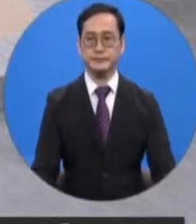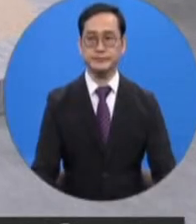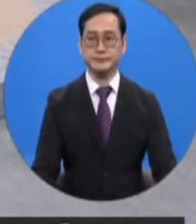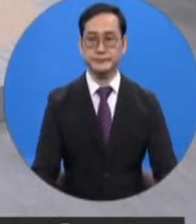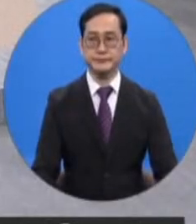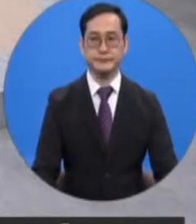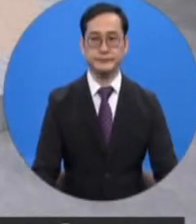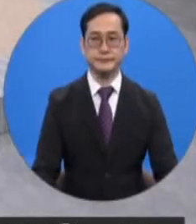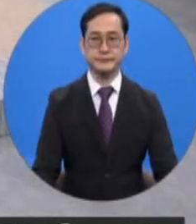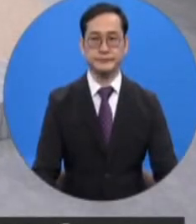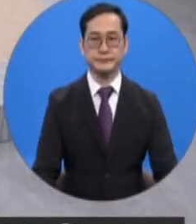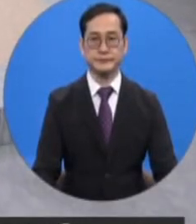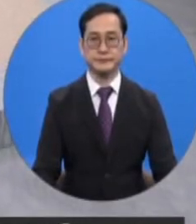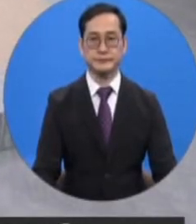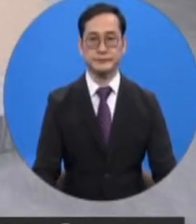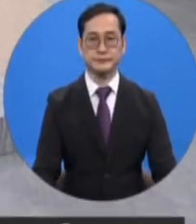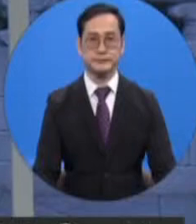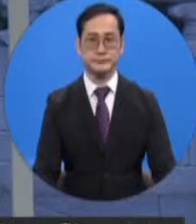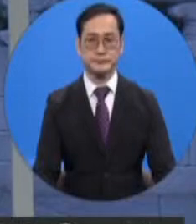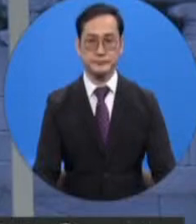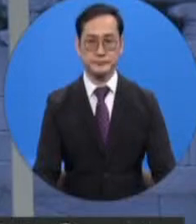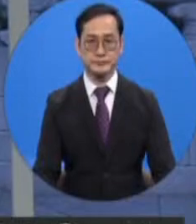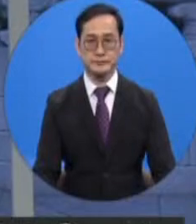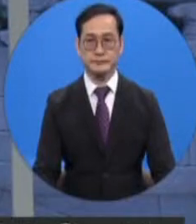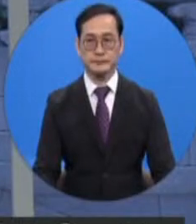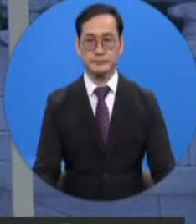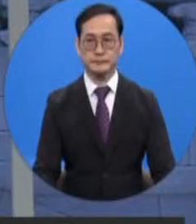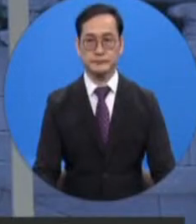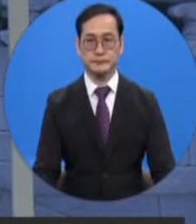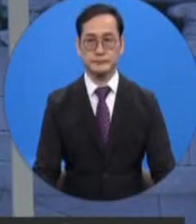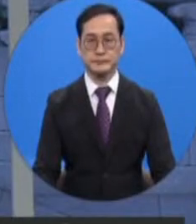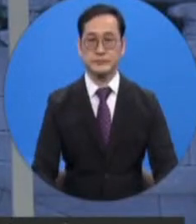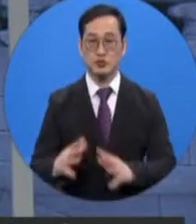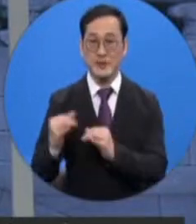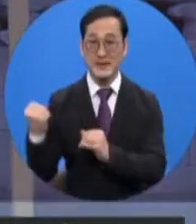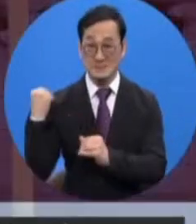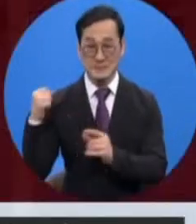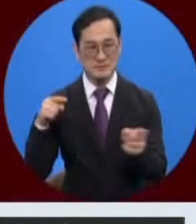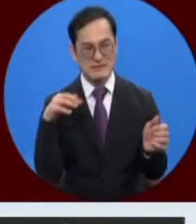자, 국민의힘은 이재명 후보 장남의 이 같은 의혹에 대해서 맹공을 퍼붓습니다.